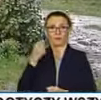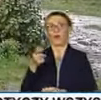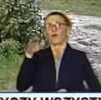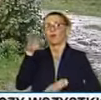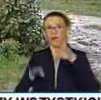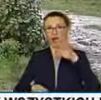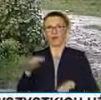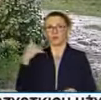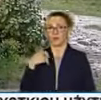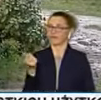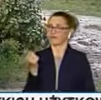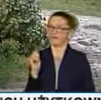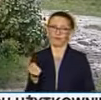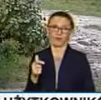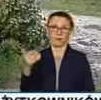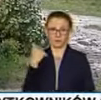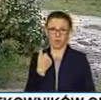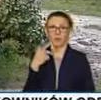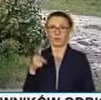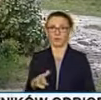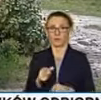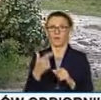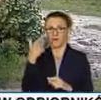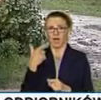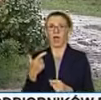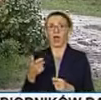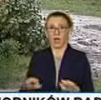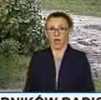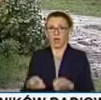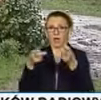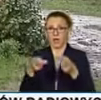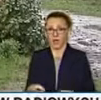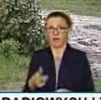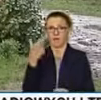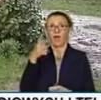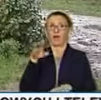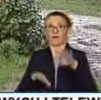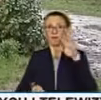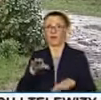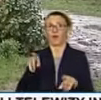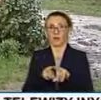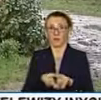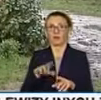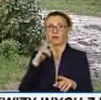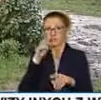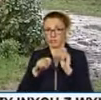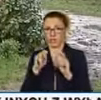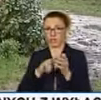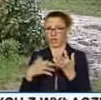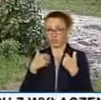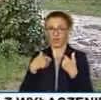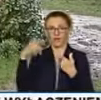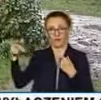było bardzo profesjonalnie. Byli do tego dwa wózki widłowe, dwie wagi. Wszystko było również transmitowane na żywo w